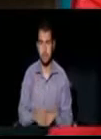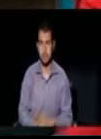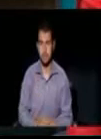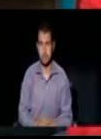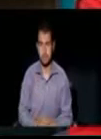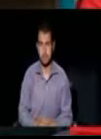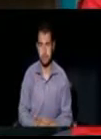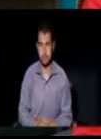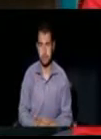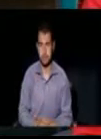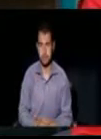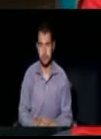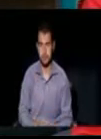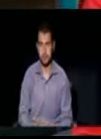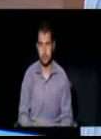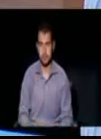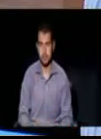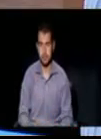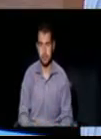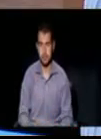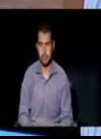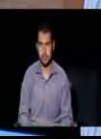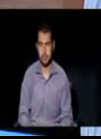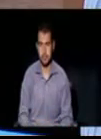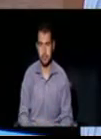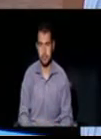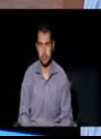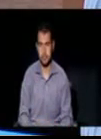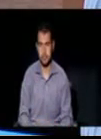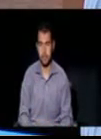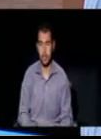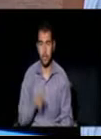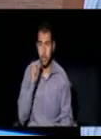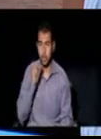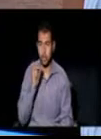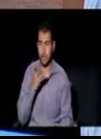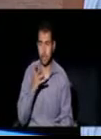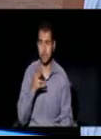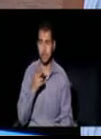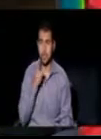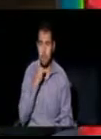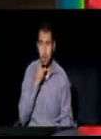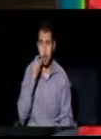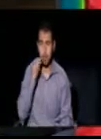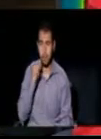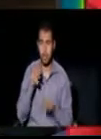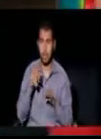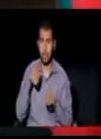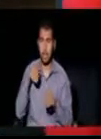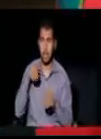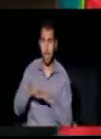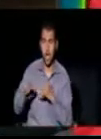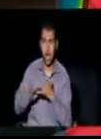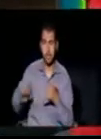في وجه لهم المجتمع. كلمه طب دلوقتي يا قمر، تقولي لايه الوالدين مثلا عندهم ابن من الصم المفروض انا يعملوا ايه؟ هقول لكل اسره